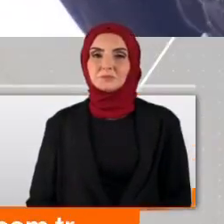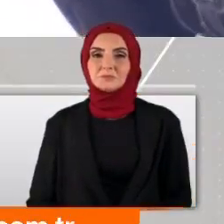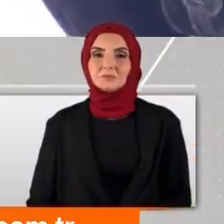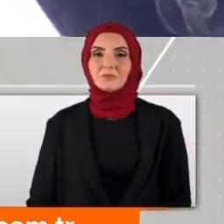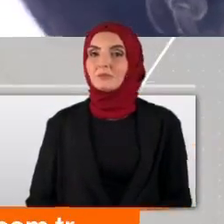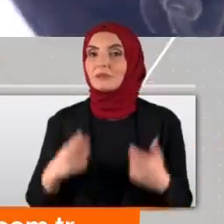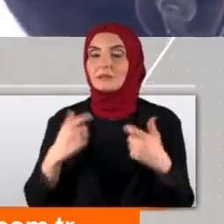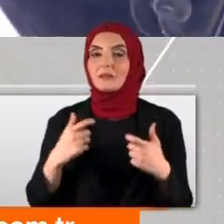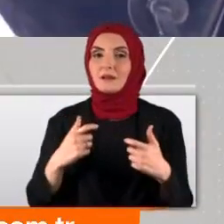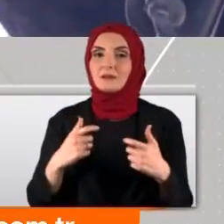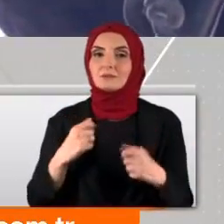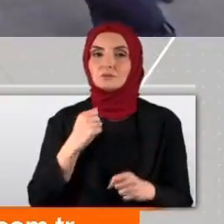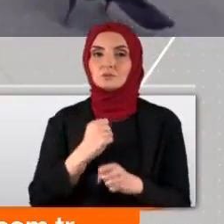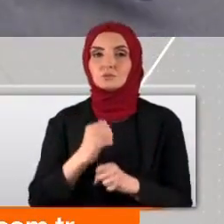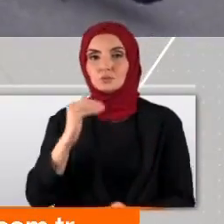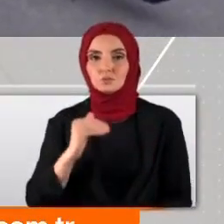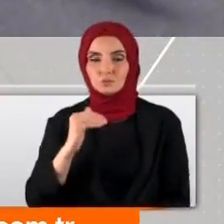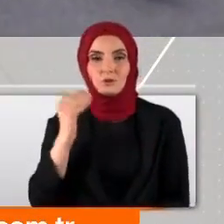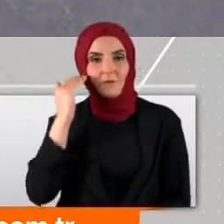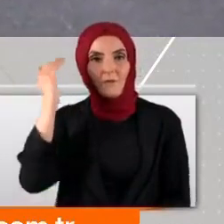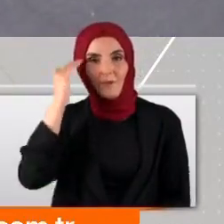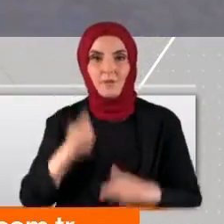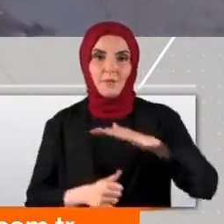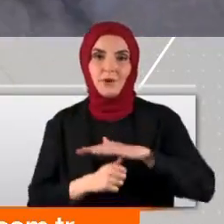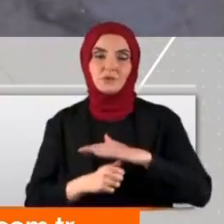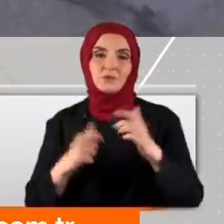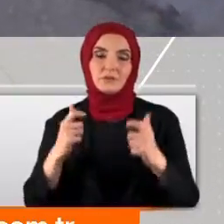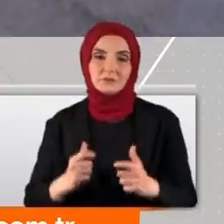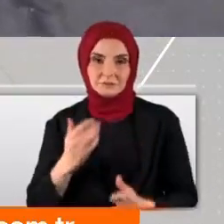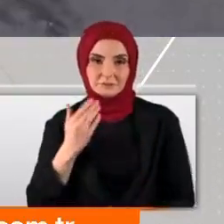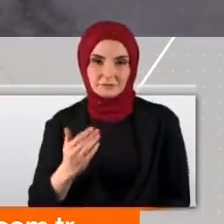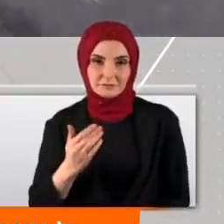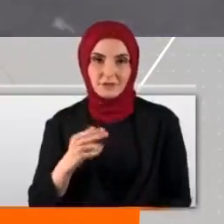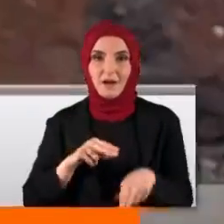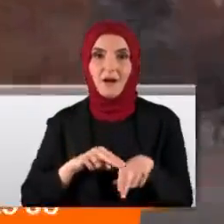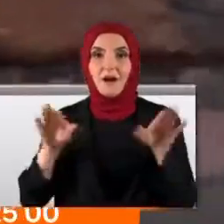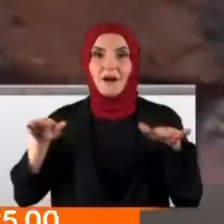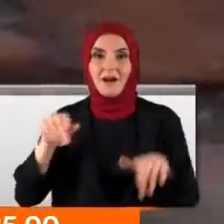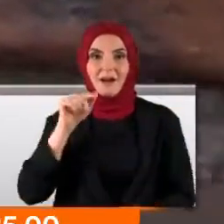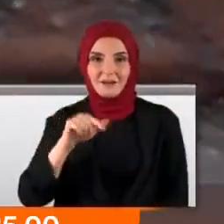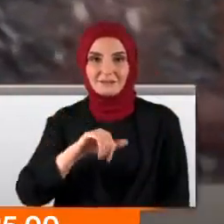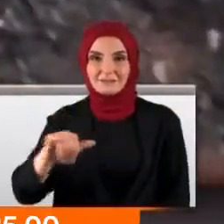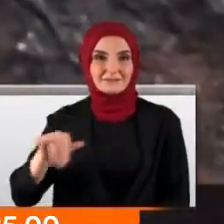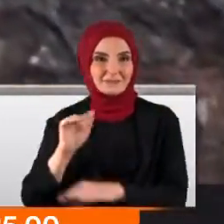Yer Güney Kore'nin başkenti Seul. Bir sokağa dadanan karga çevre sakinlerinin kabusu oldu.